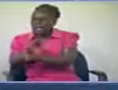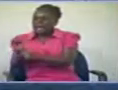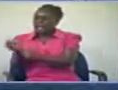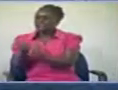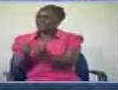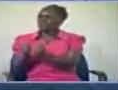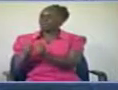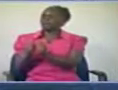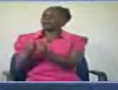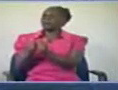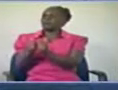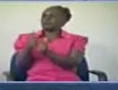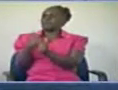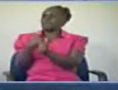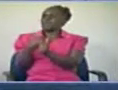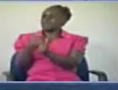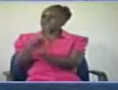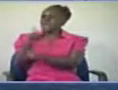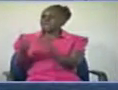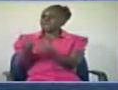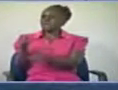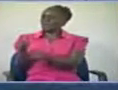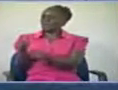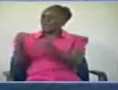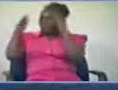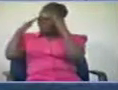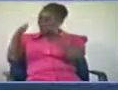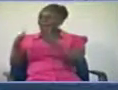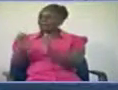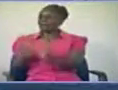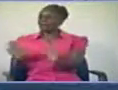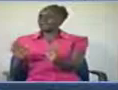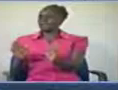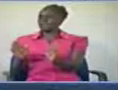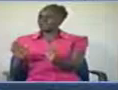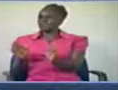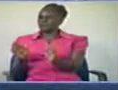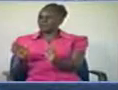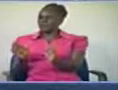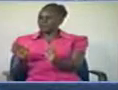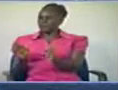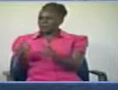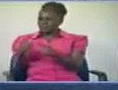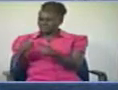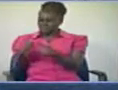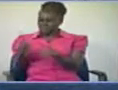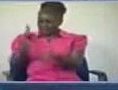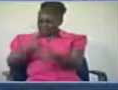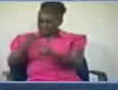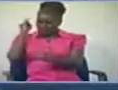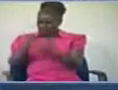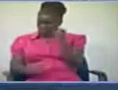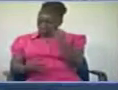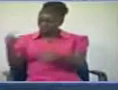science, itabidi nitahiniwe hapo, nijue kama nitafikia hiyo level. Lakini ikifika mwisho wa grade